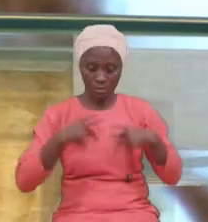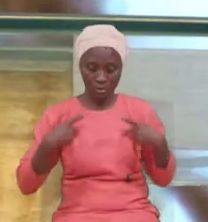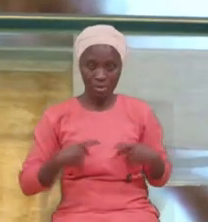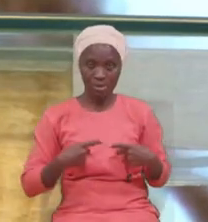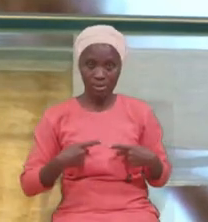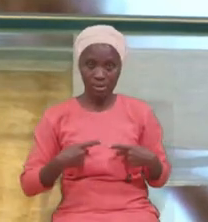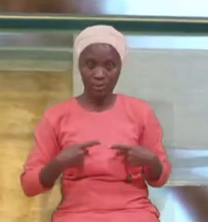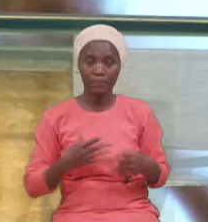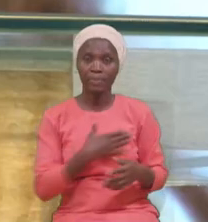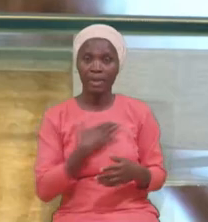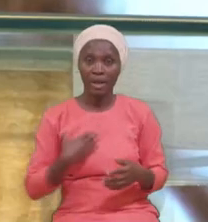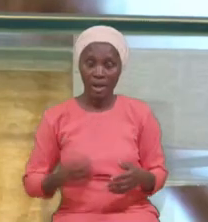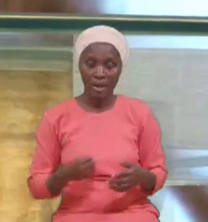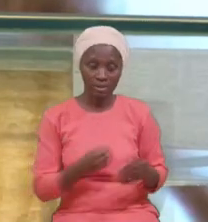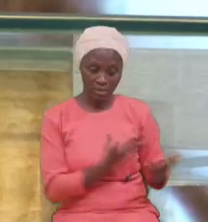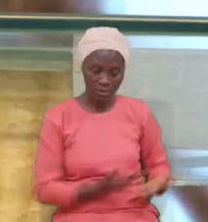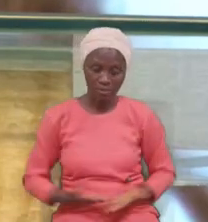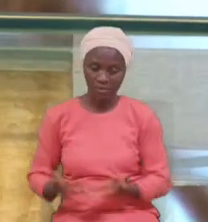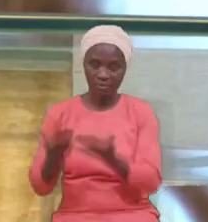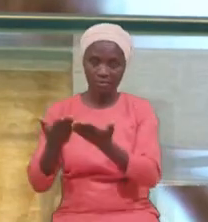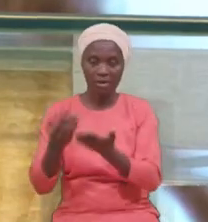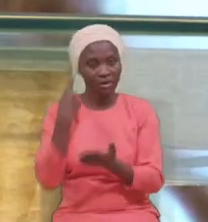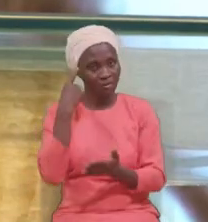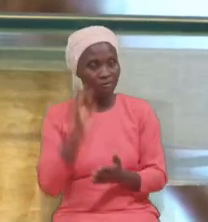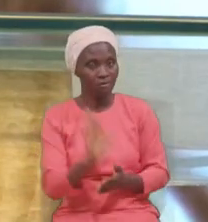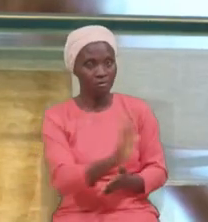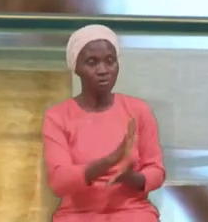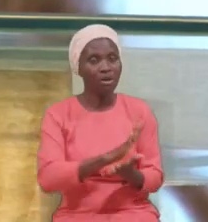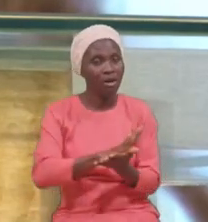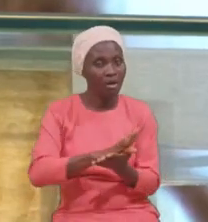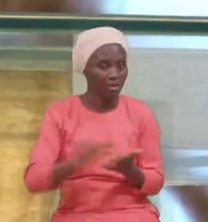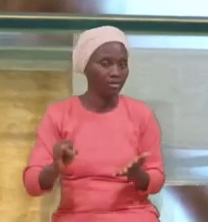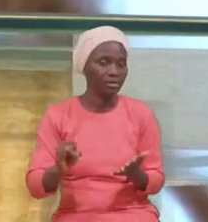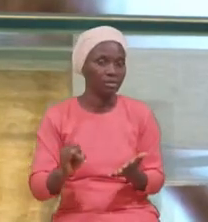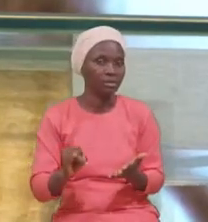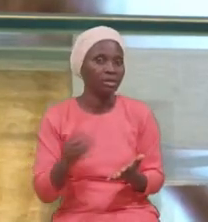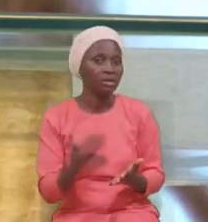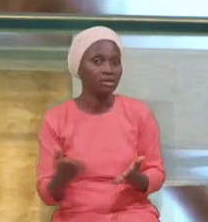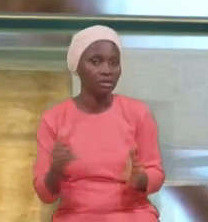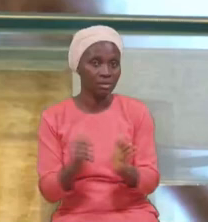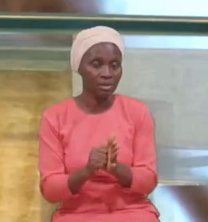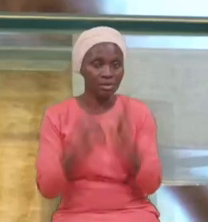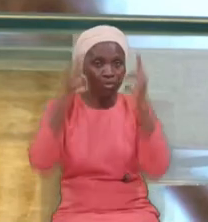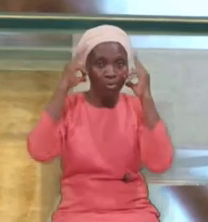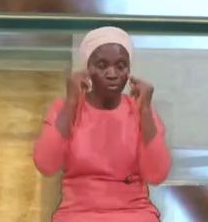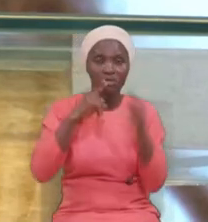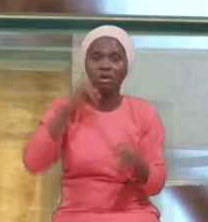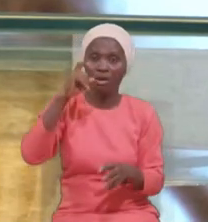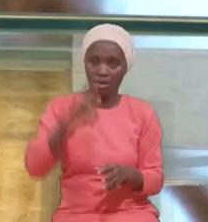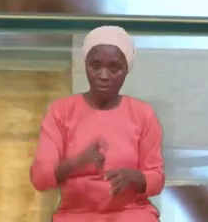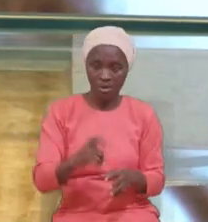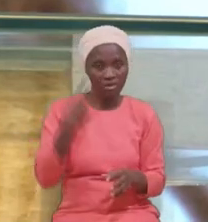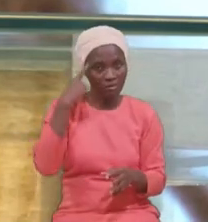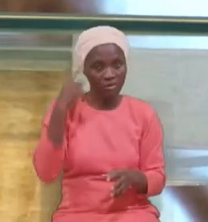sacrificateur et offre pour ta purification, ce que Moïse a